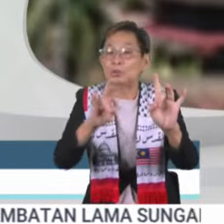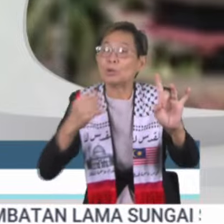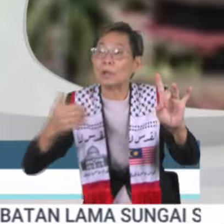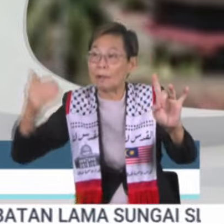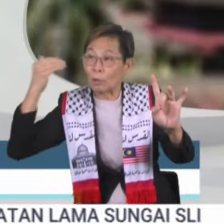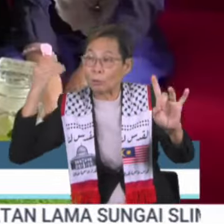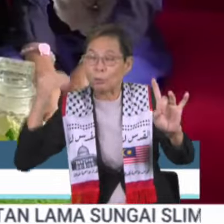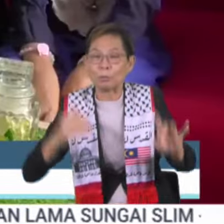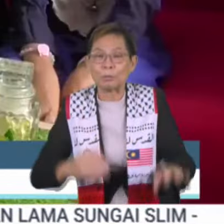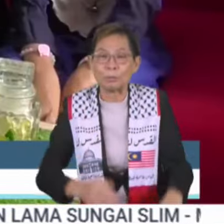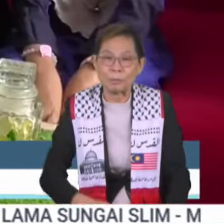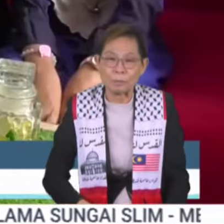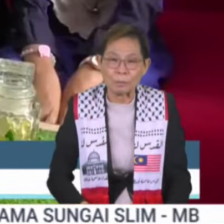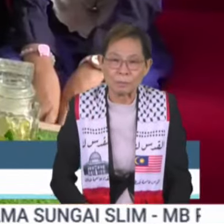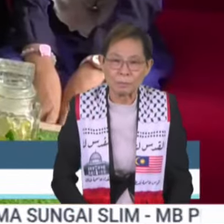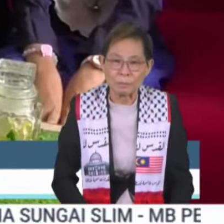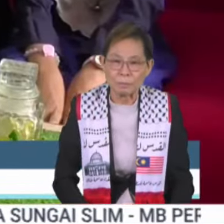lalu.